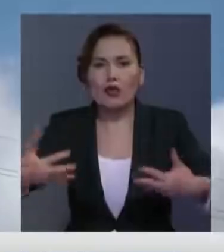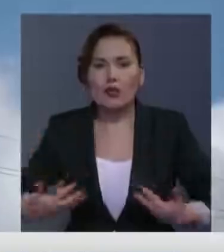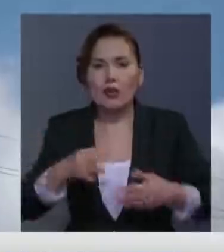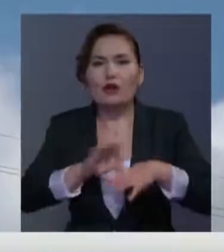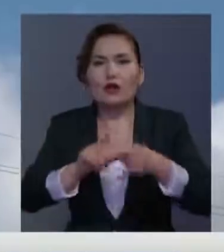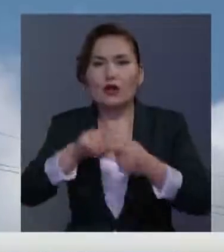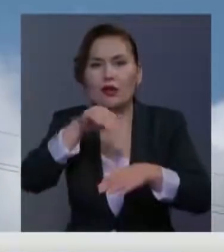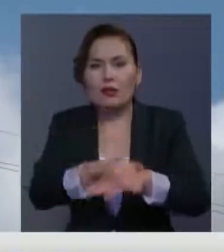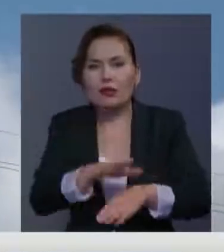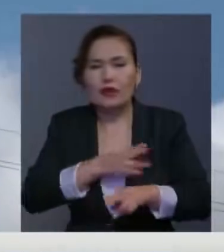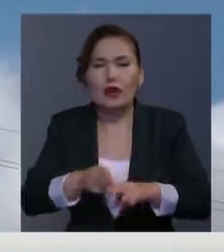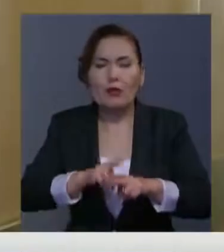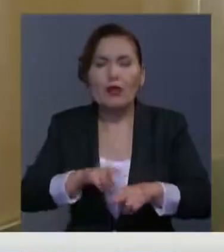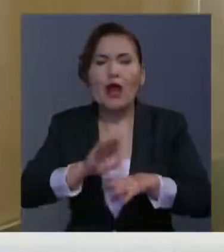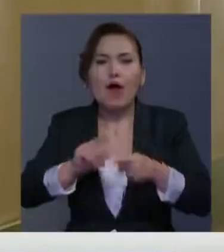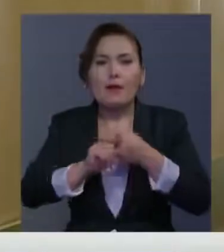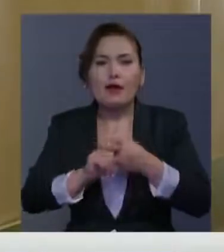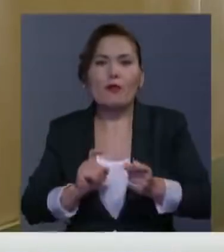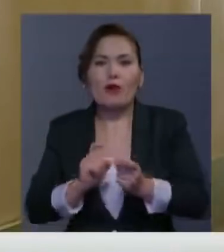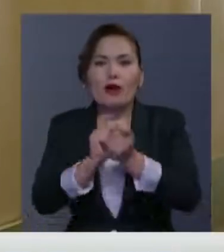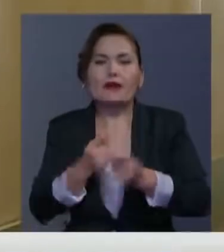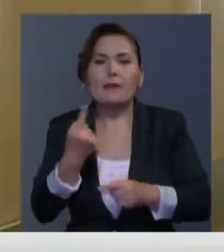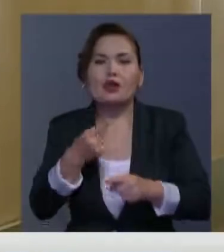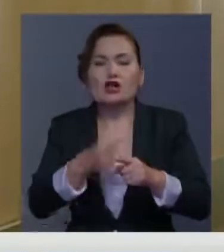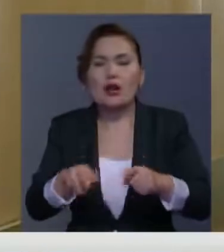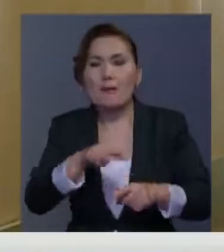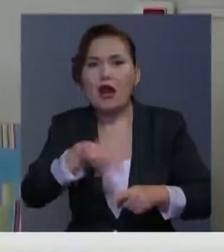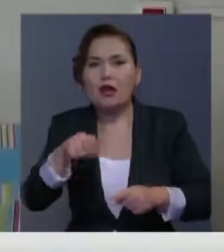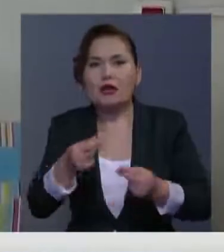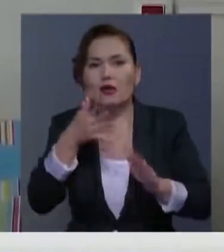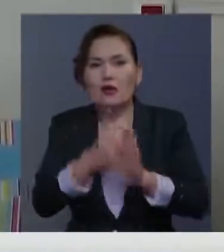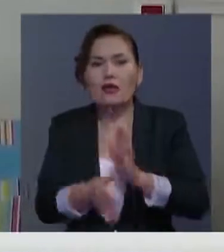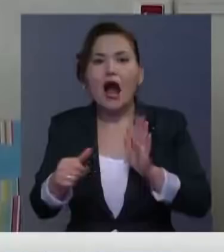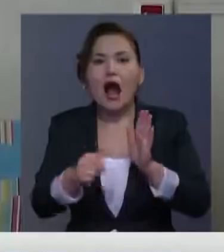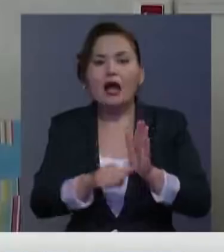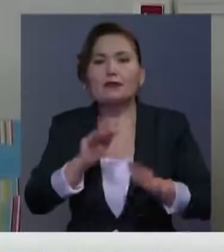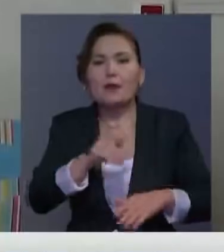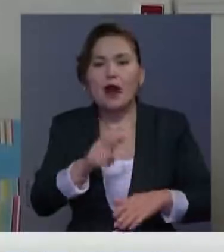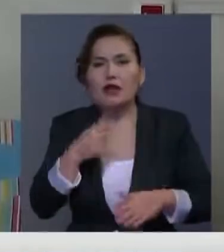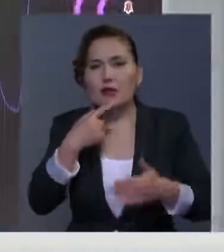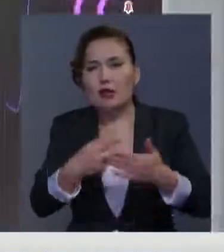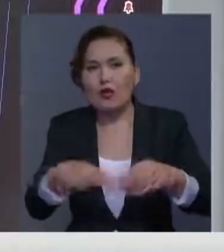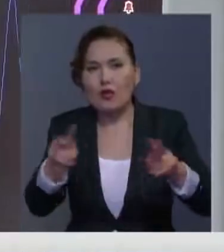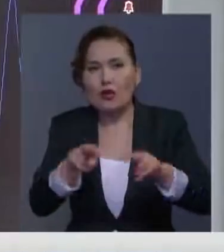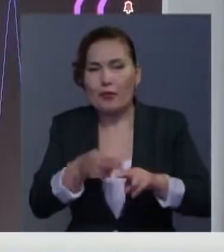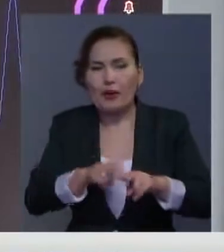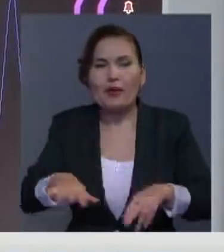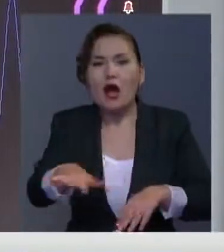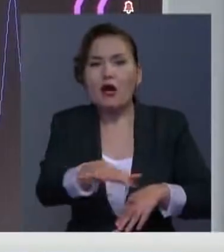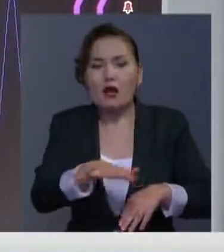қордан пандемия мен күрес шараларына 1,5 миллиард теңге жұмсалды. 6 мыңдай адам тест тапсырды. Қазіргі таңда